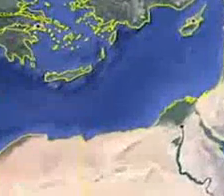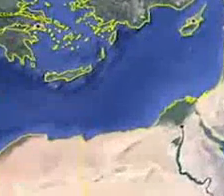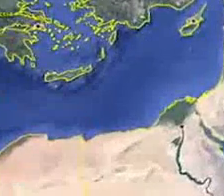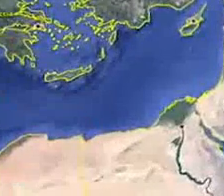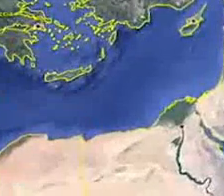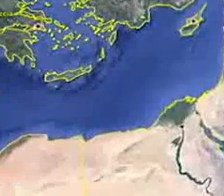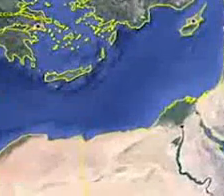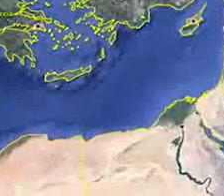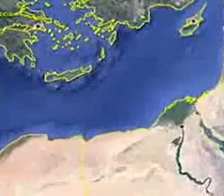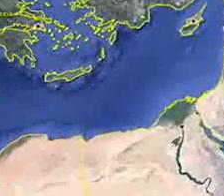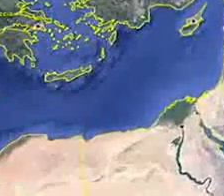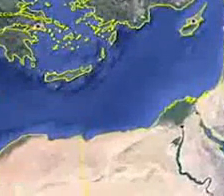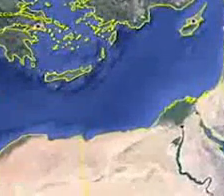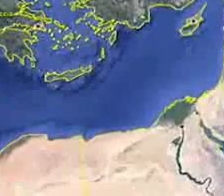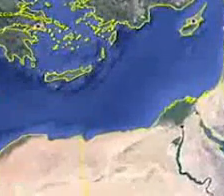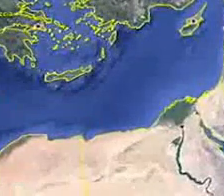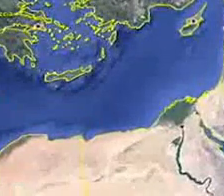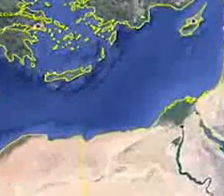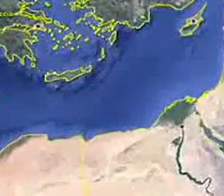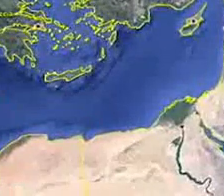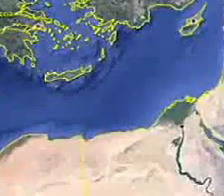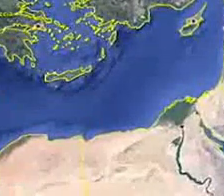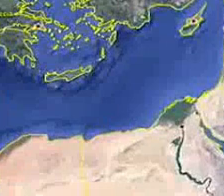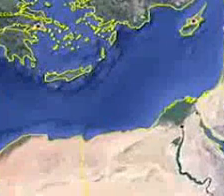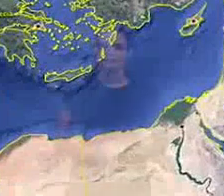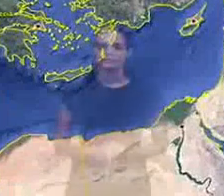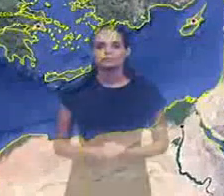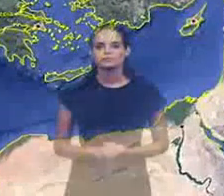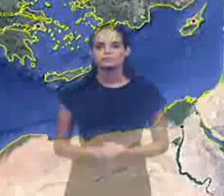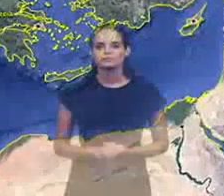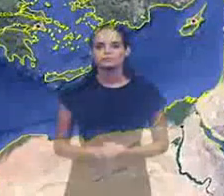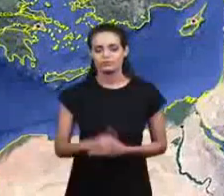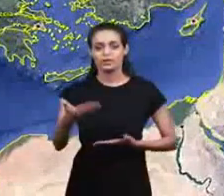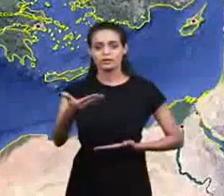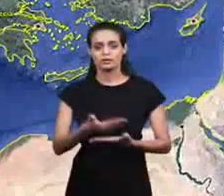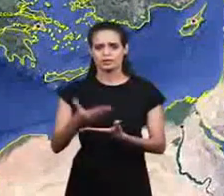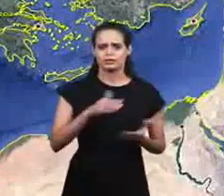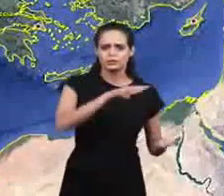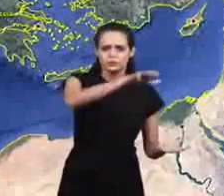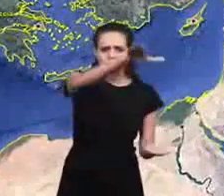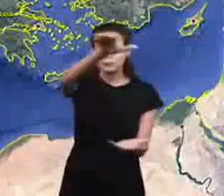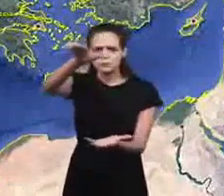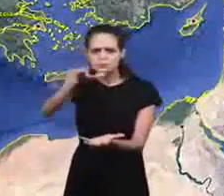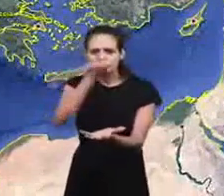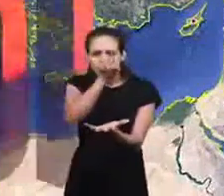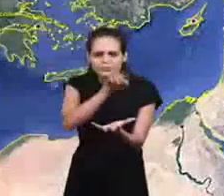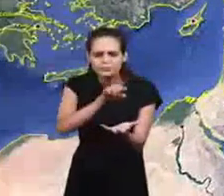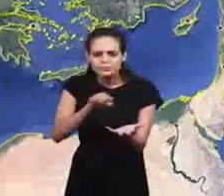Orten der Welt nehmen am selben Gottesdienst teil, gemeinsam, in einem Leib und im selben